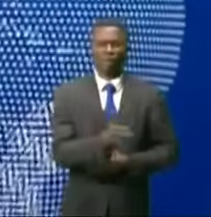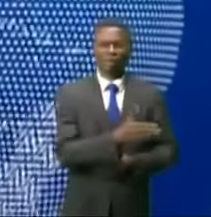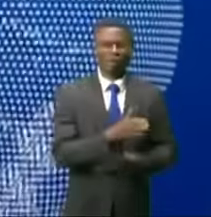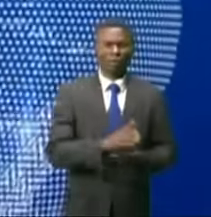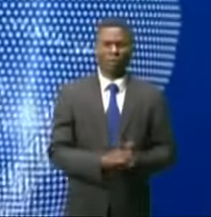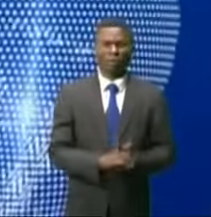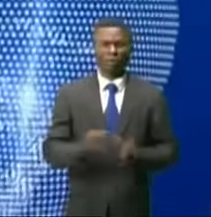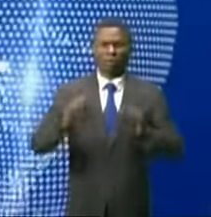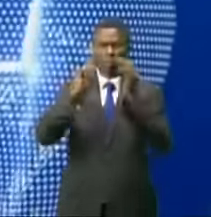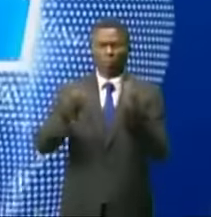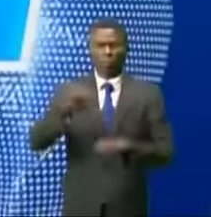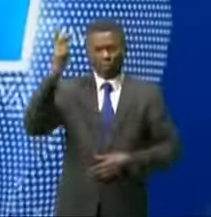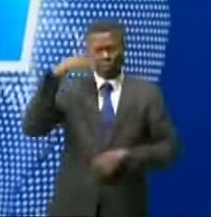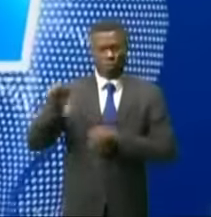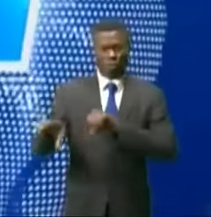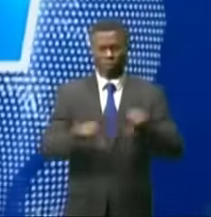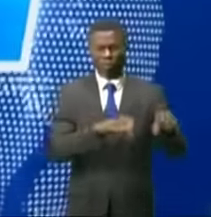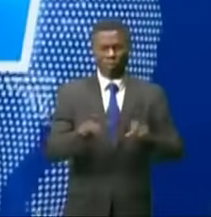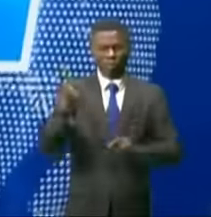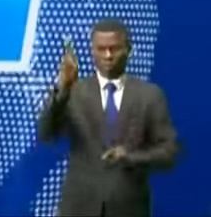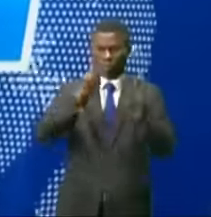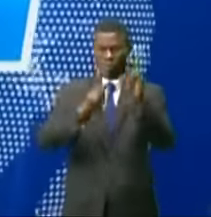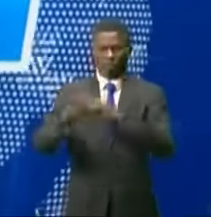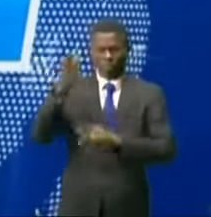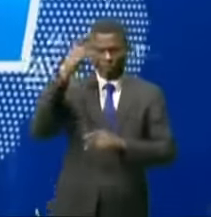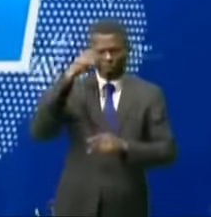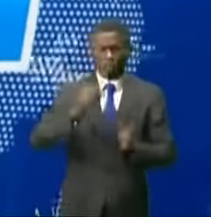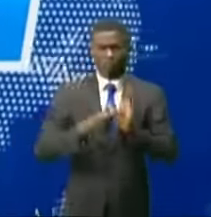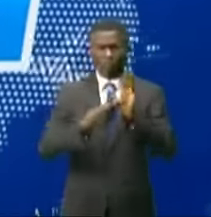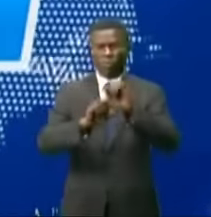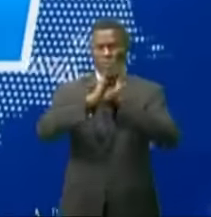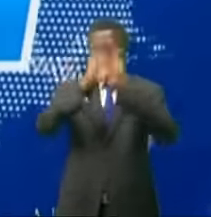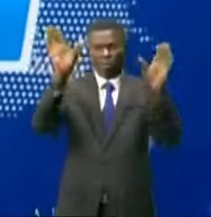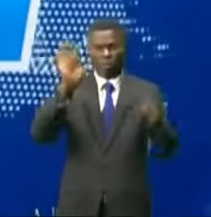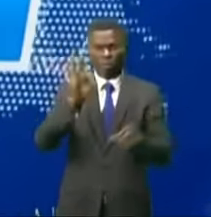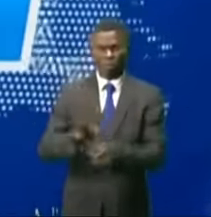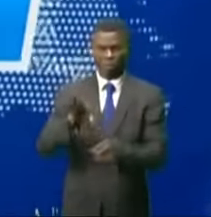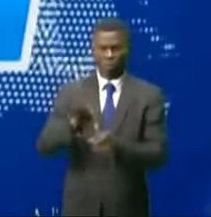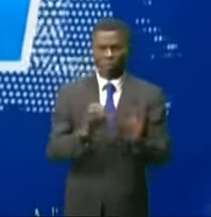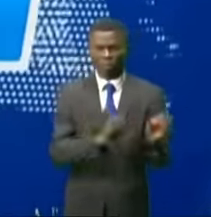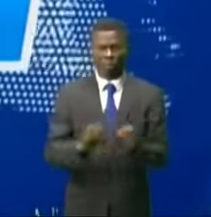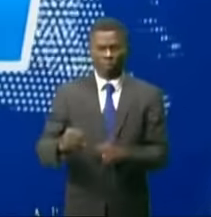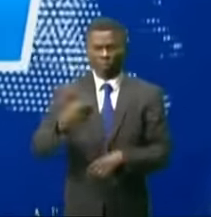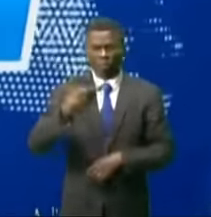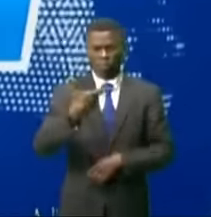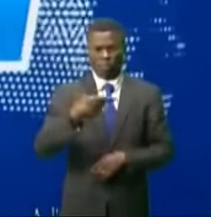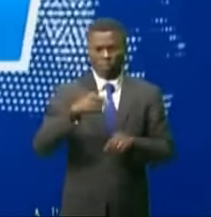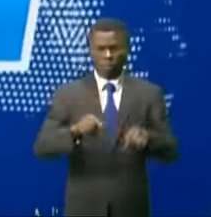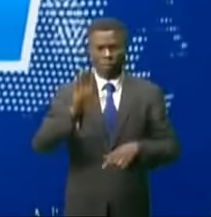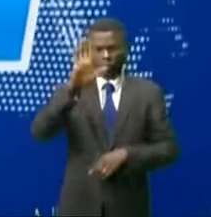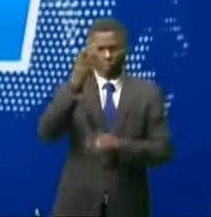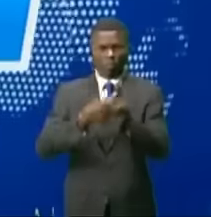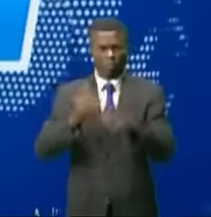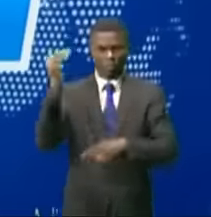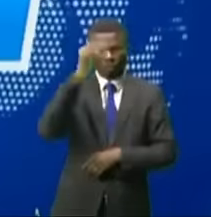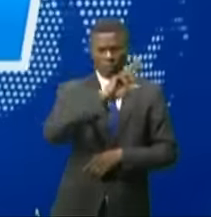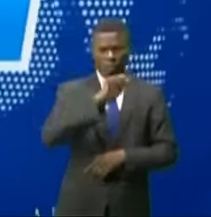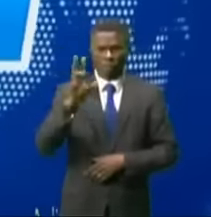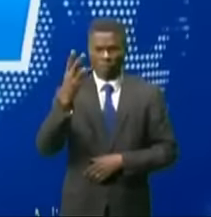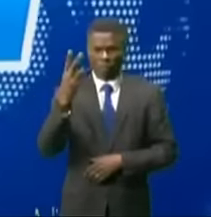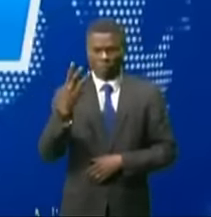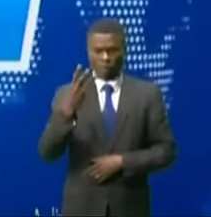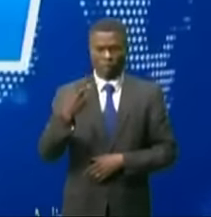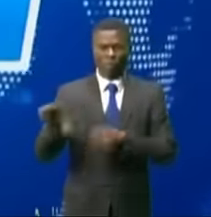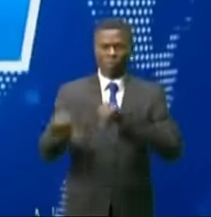La plateforme Action des citoyens pour la transparence des élections a organisé ce mardi 5 décembre 2023 des activités